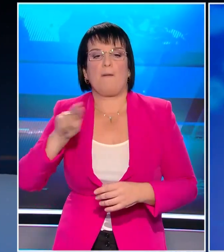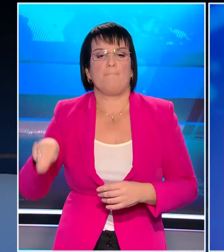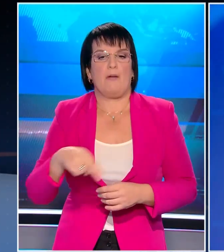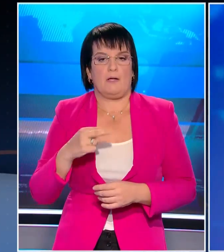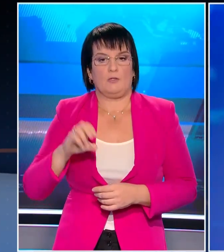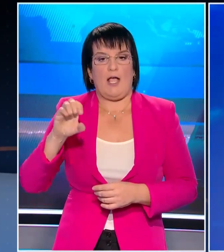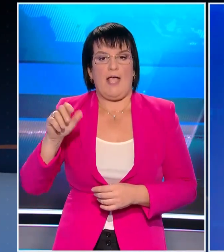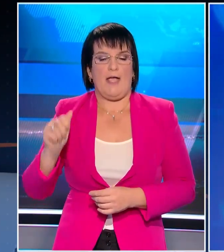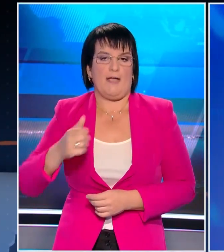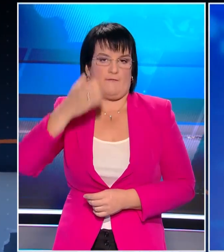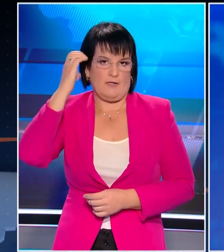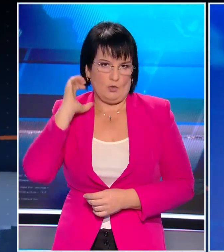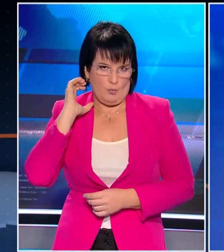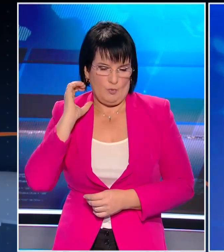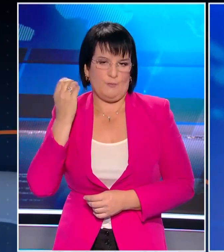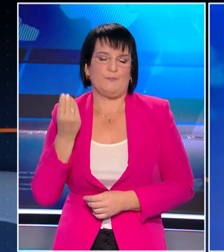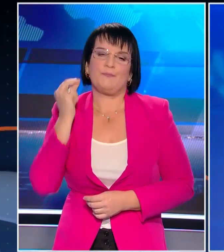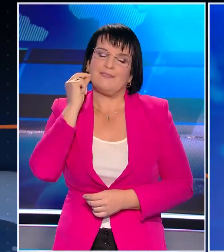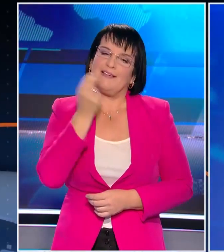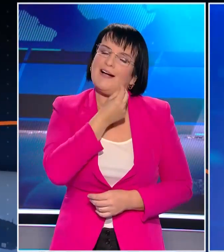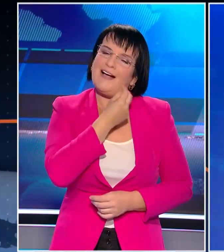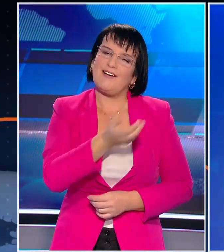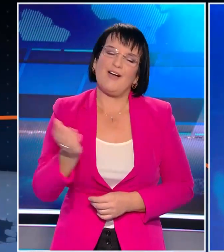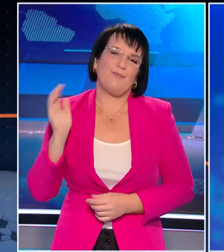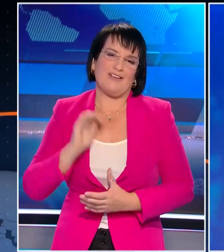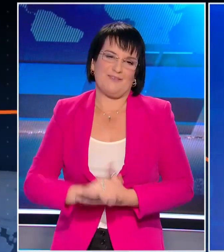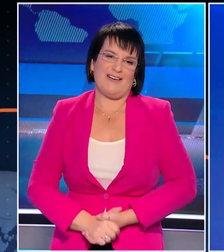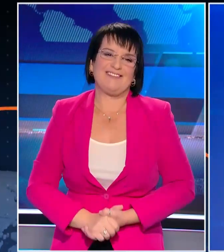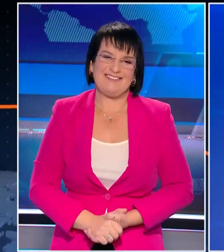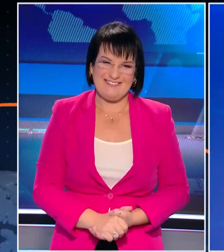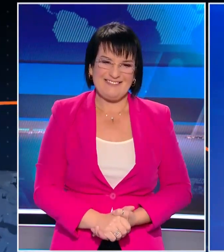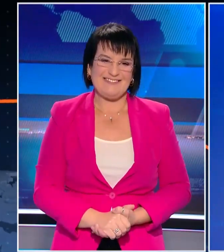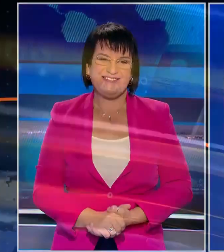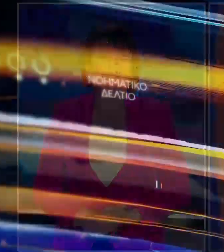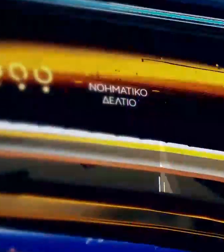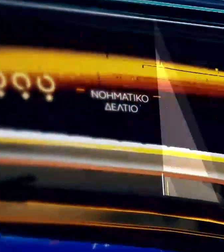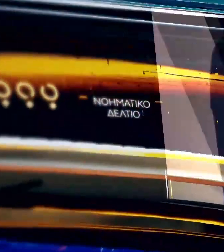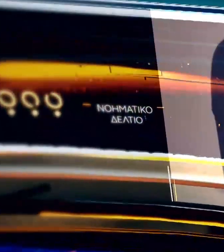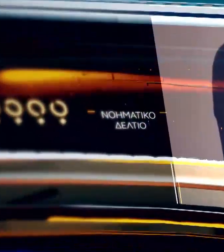δελτίο ειδήσεων Τόπεν στις 7 παρατέταρτο με την Εύα Αντωνοπούλου. Καλό απόγευμα σε όλους.